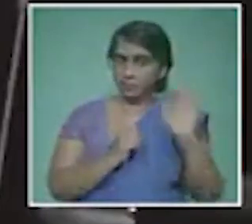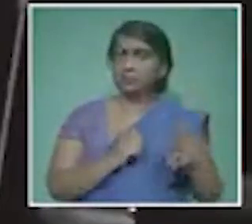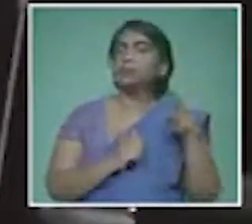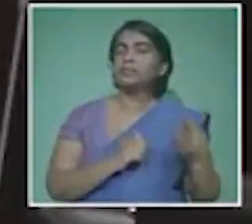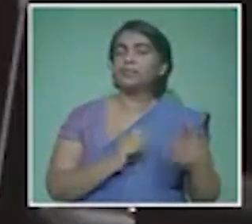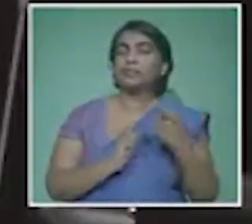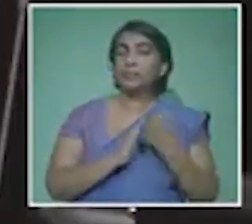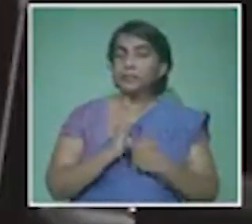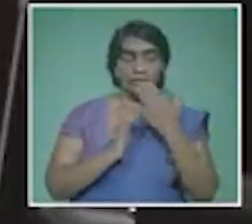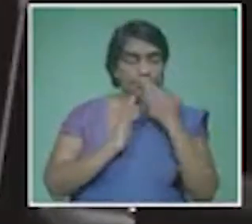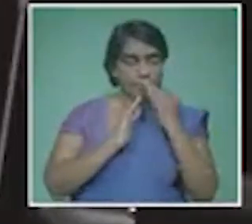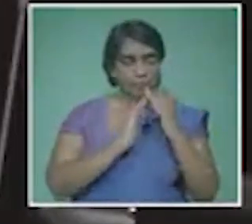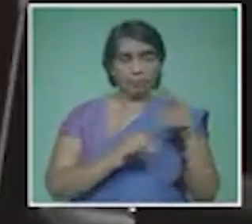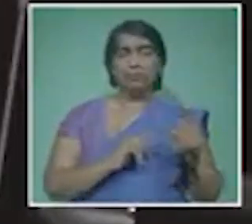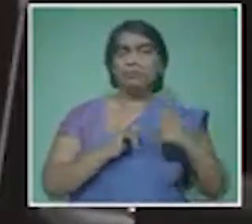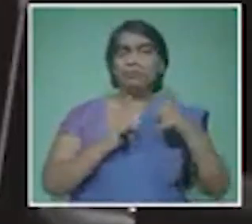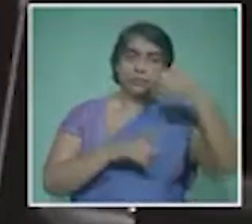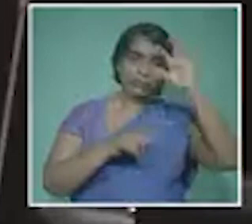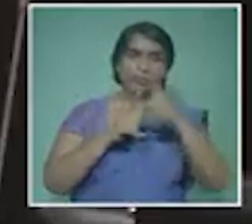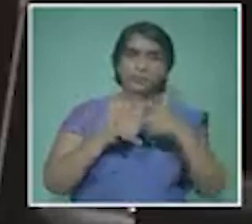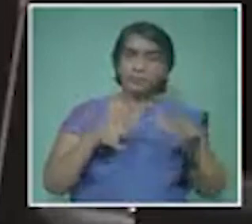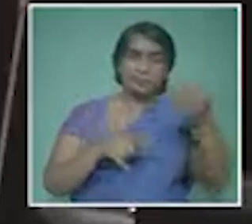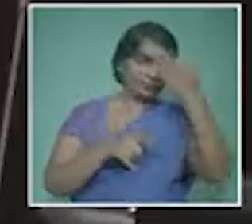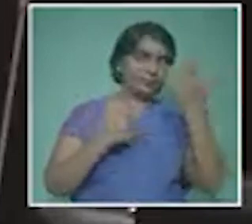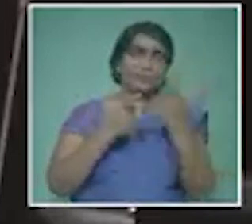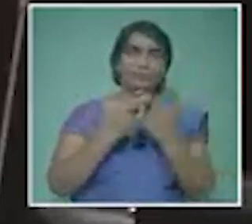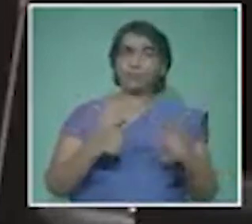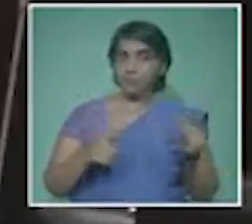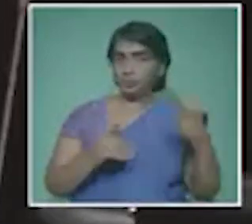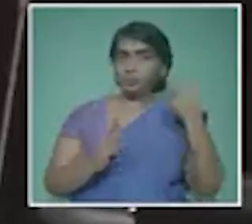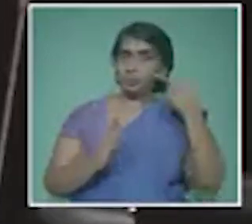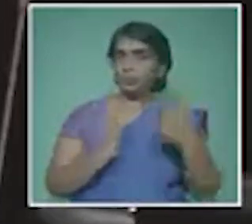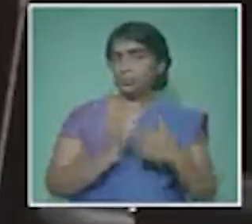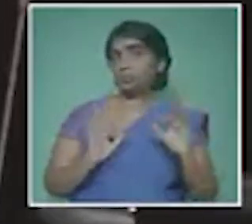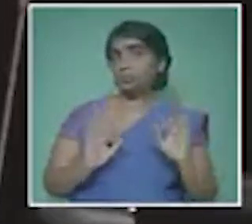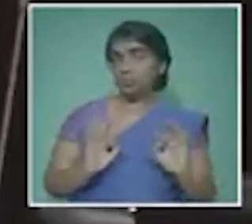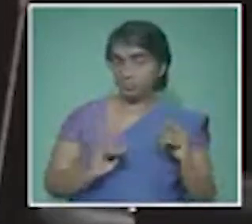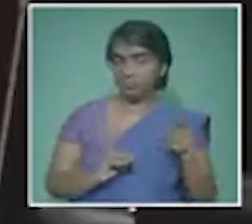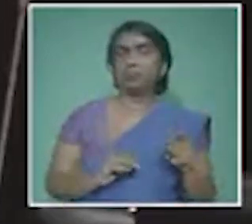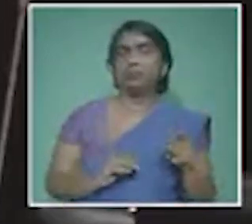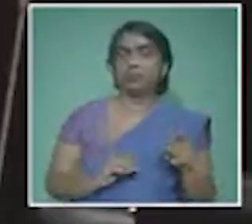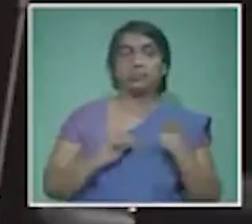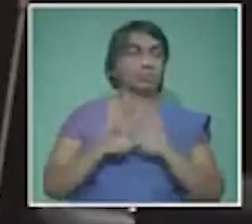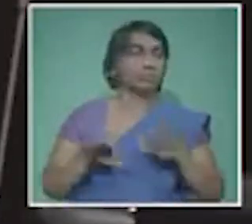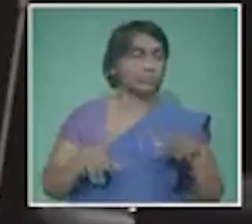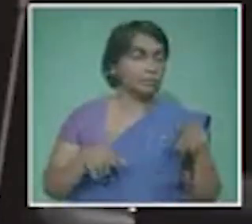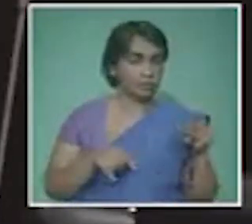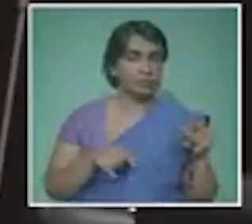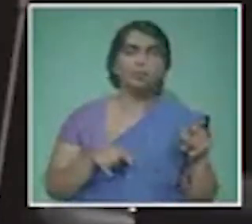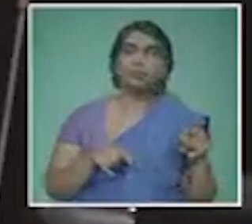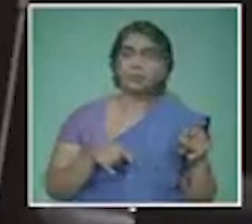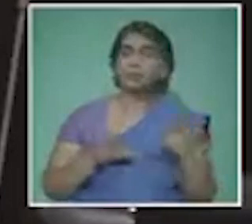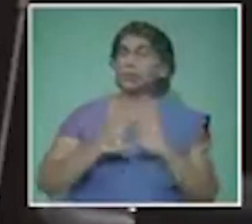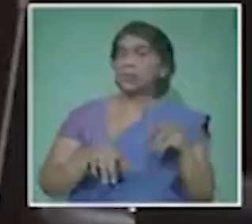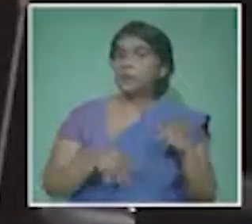அந்த அளவுக்கு ஐஸ் போதைப் பொருள் பாடசாலைகளுக்குள் பரப்பியுள்ளது. பெண் மாணவிகளும் ஐஸ் போதைப் பொருளை பயன்படுத்துகின்றனர். ஐஸ் போதைப் பொருளுக்கு